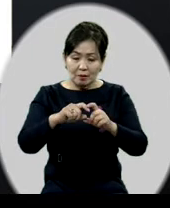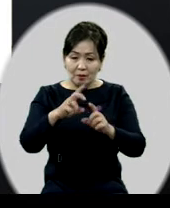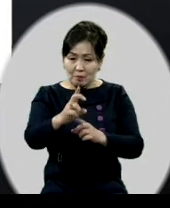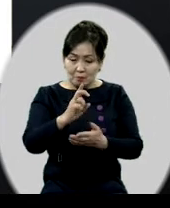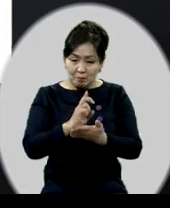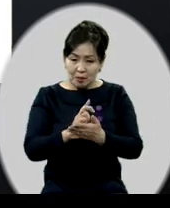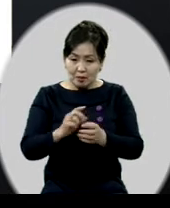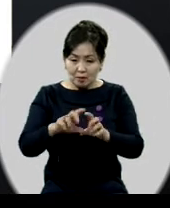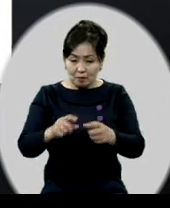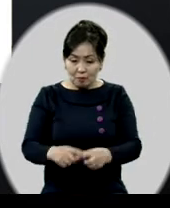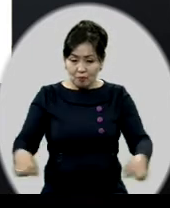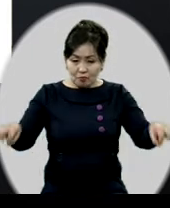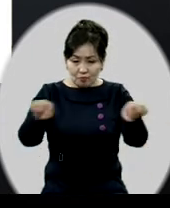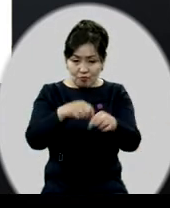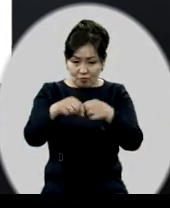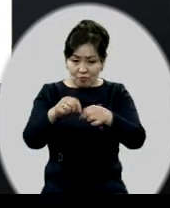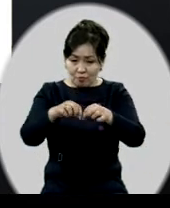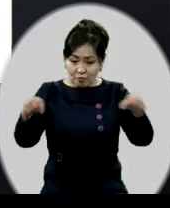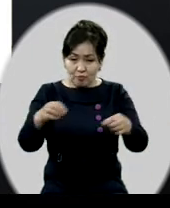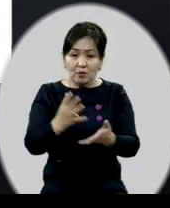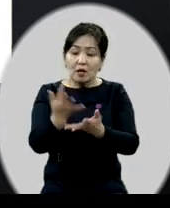метр тууз үлдсэн бэ?